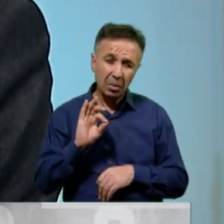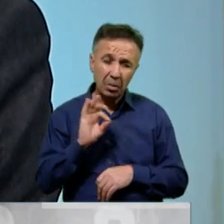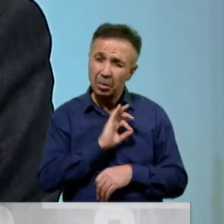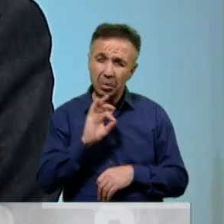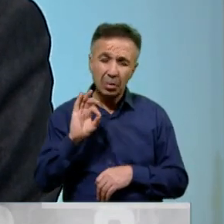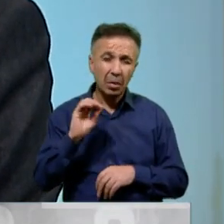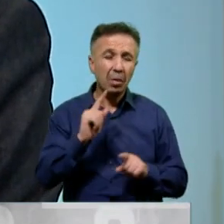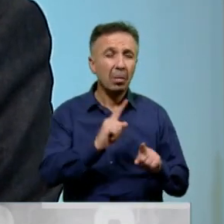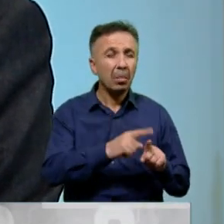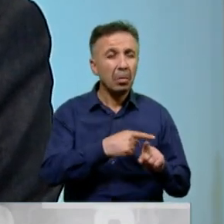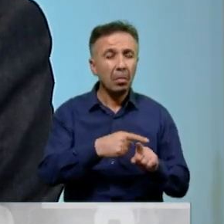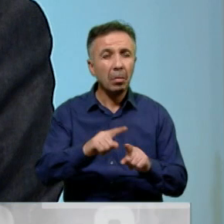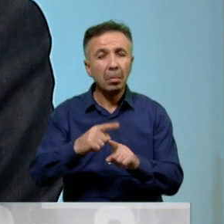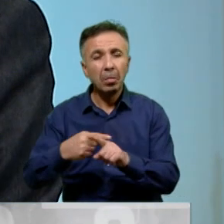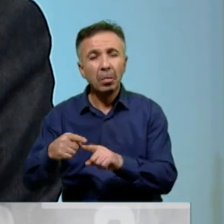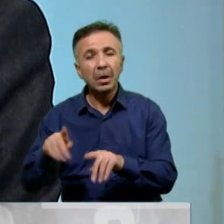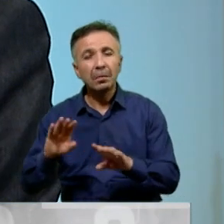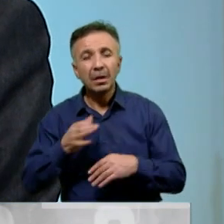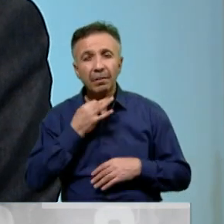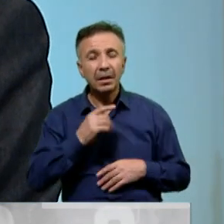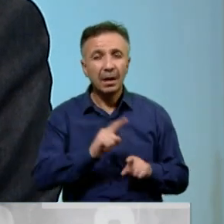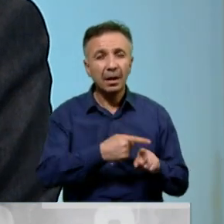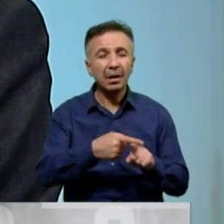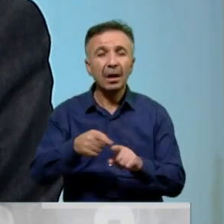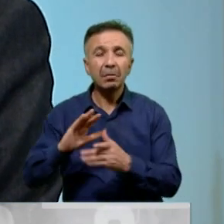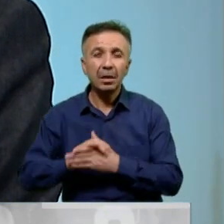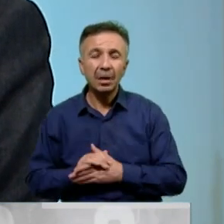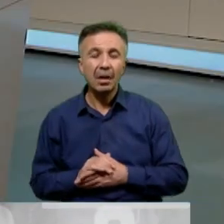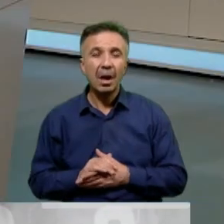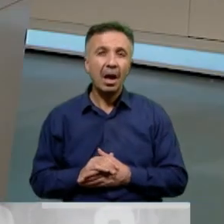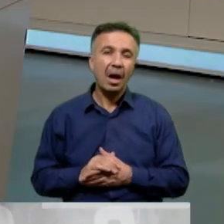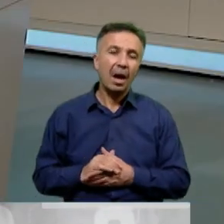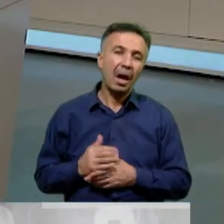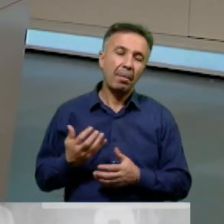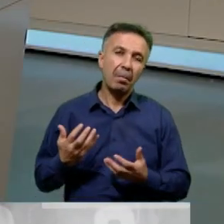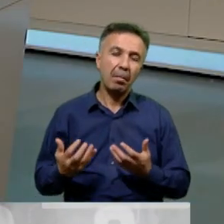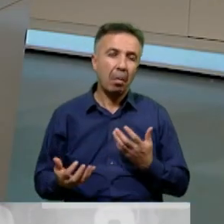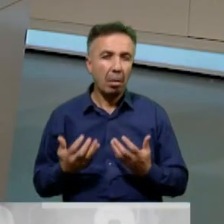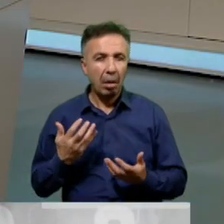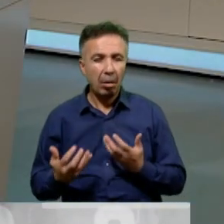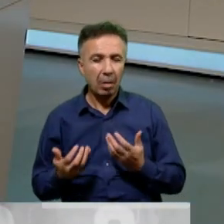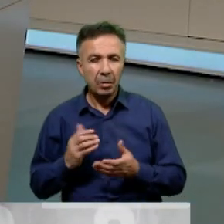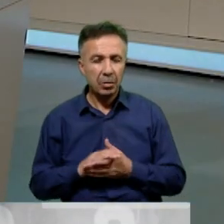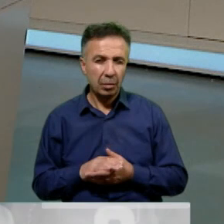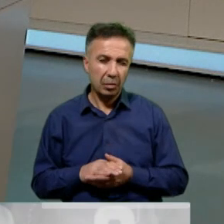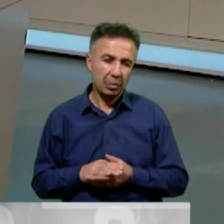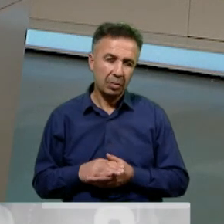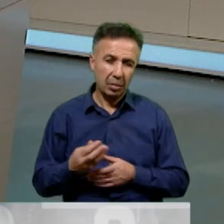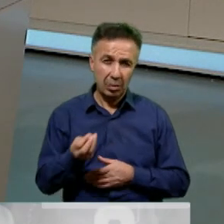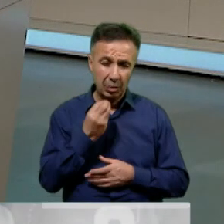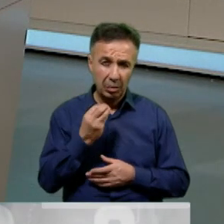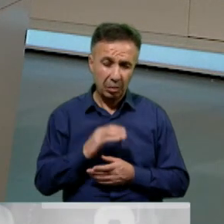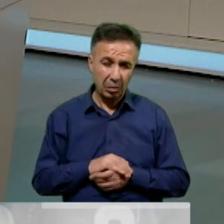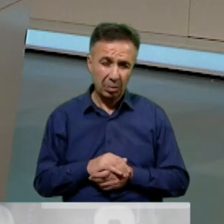sucuk ya pastırma ya kavurma. Neyse kavurma işte Allah o sızgıt Allah. Dediyor o. Bu da Şafii mezhebine göre